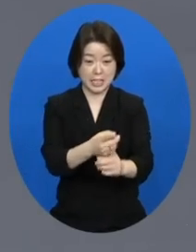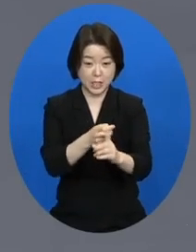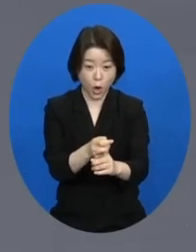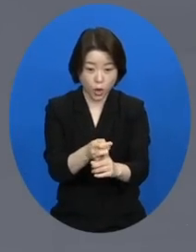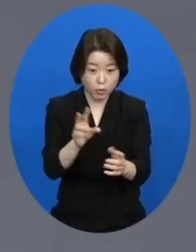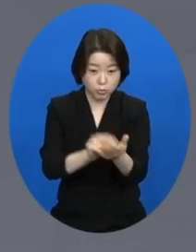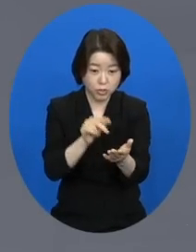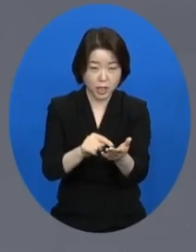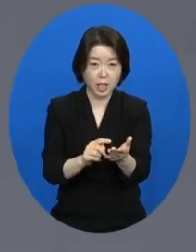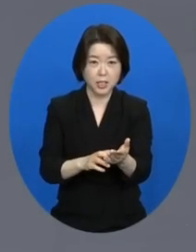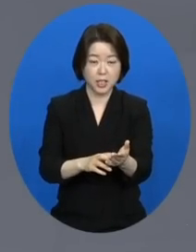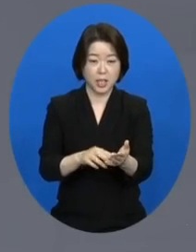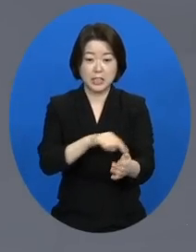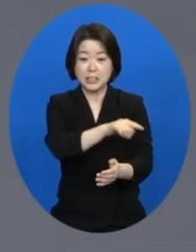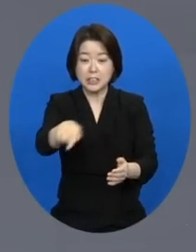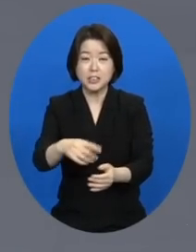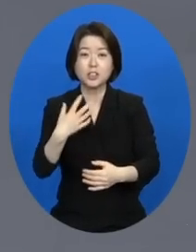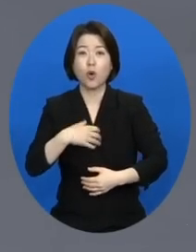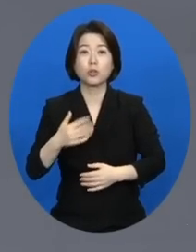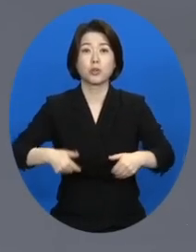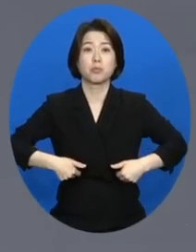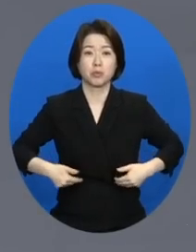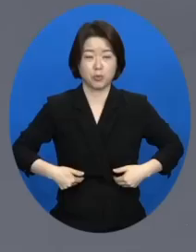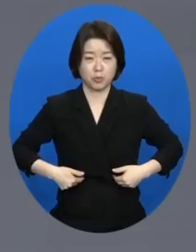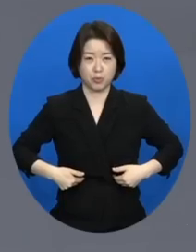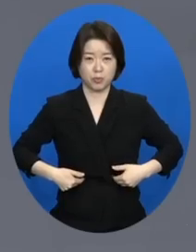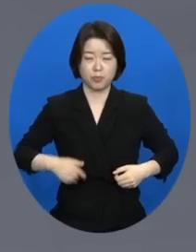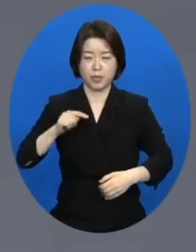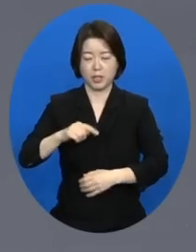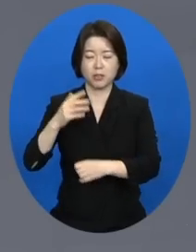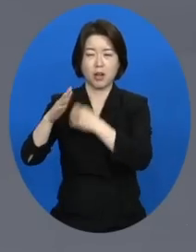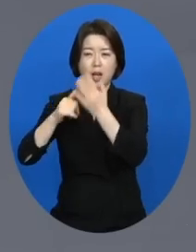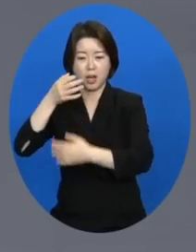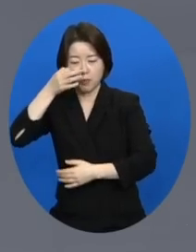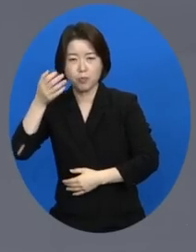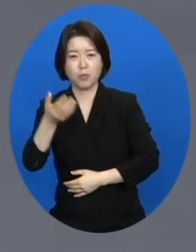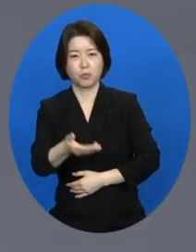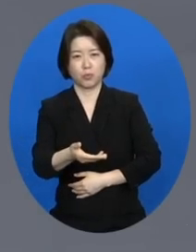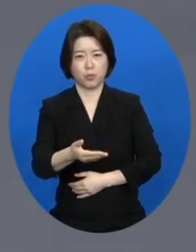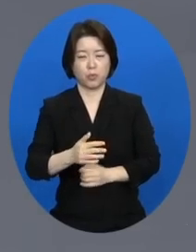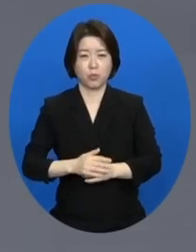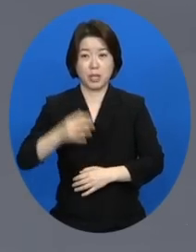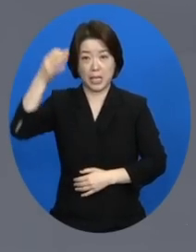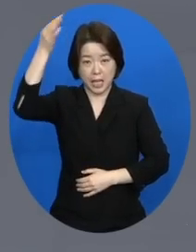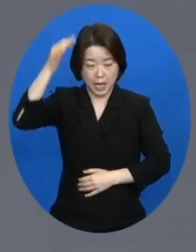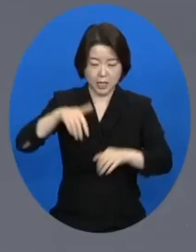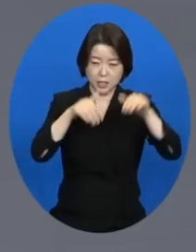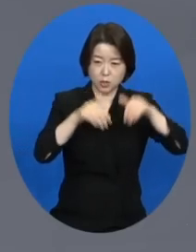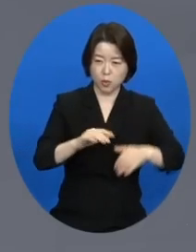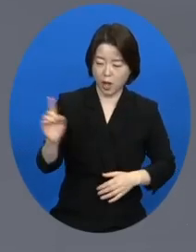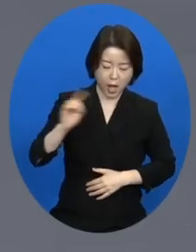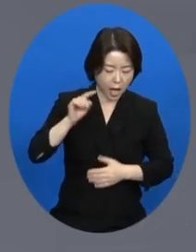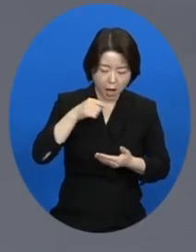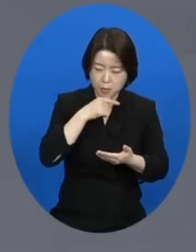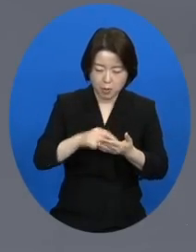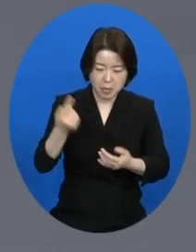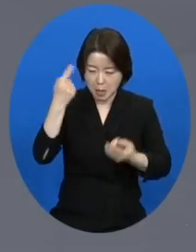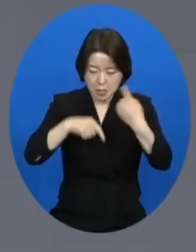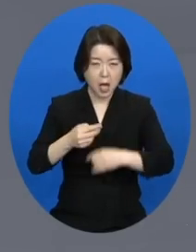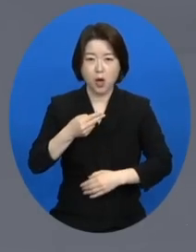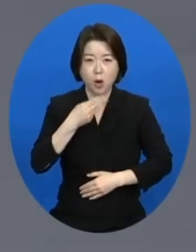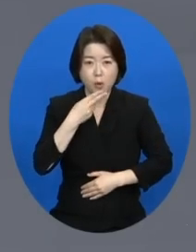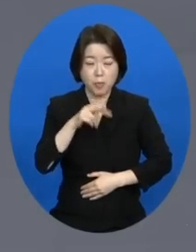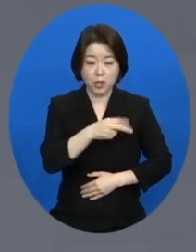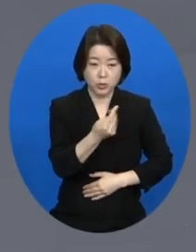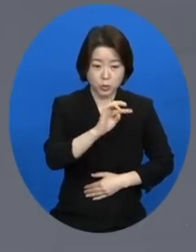지금 그들이 자신을 걱정을 해야 돼. 이거를 하나님이 보여주셨어요. 그래서 엘리사와 종은 아무런 해를 당하지 않고 그